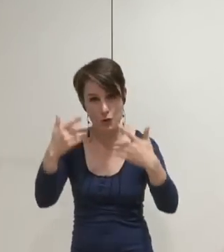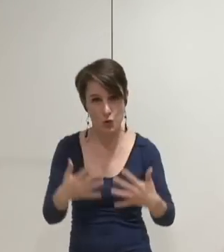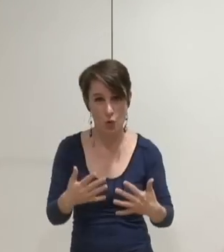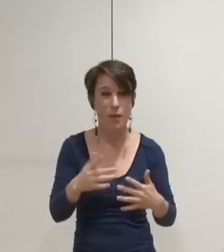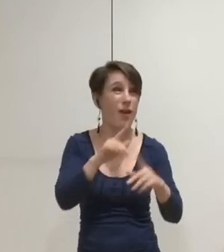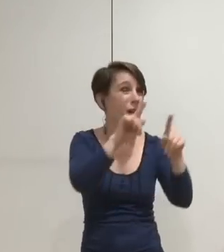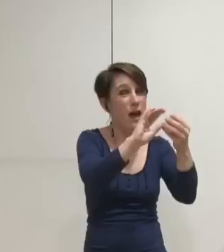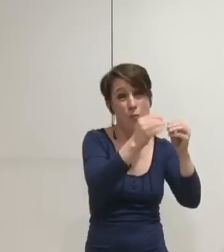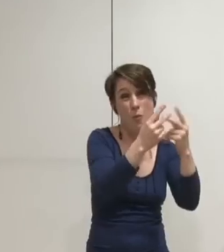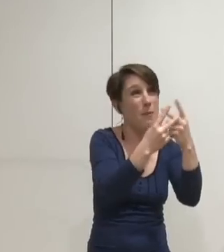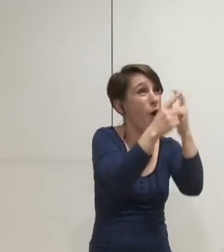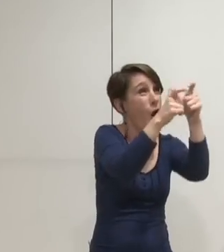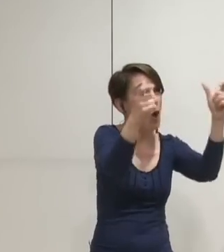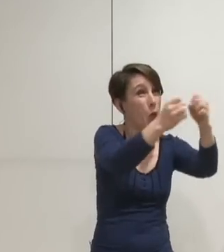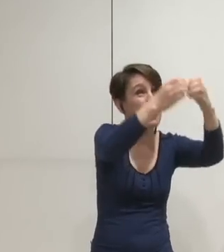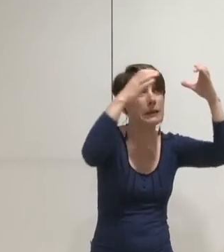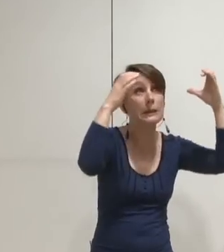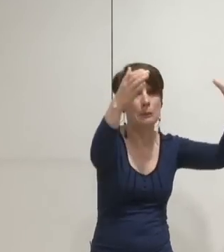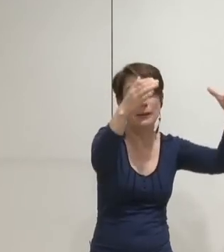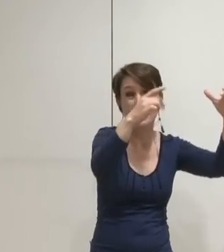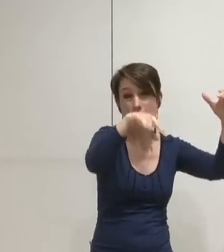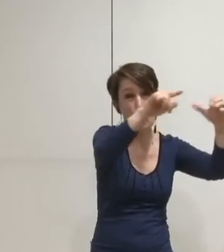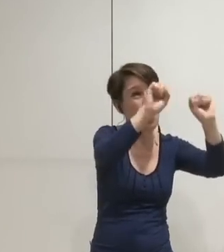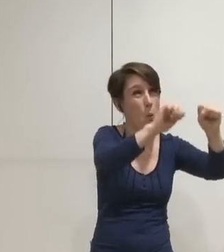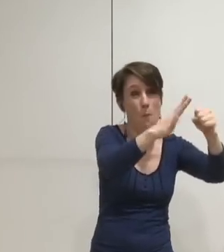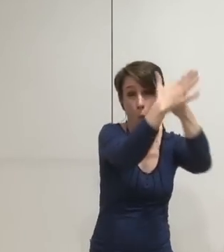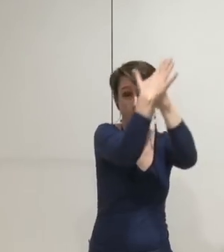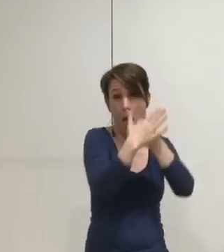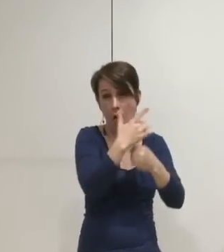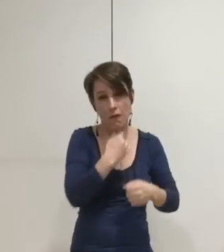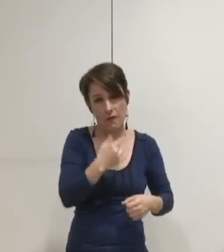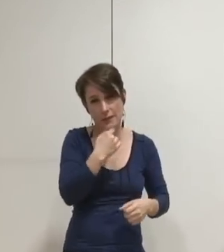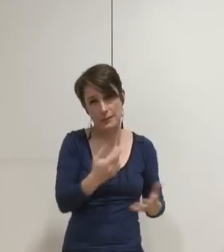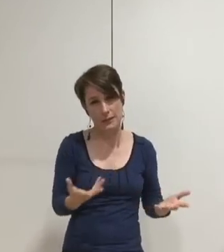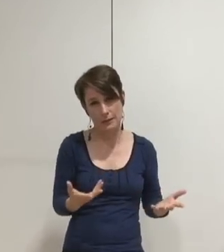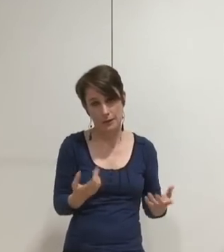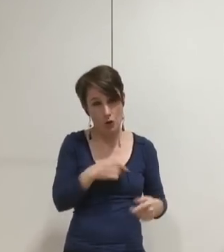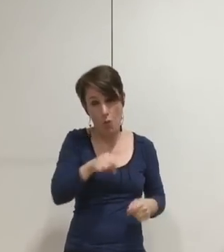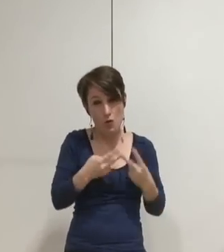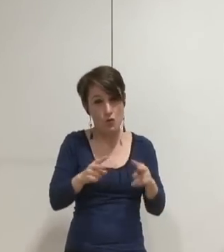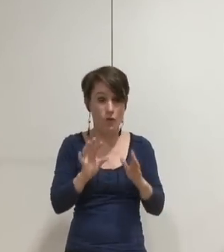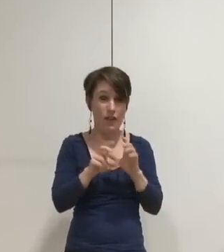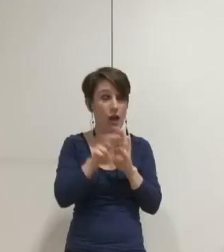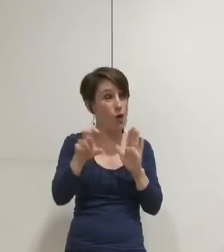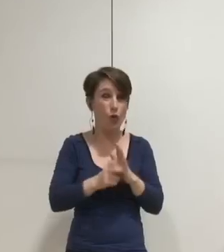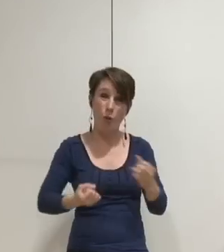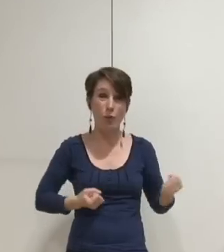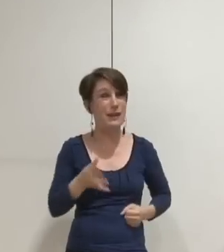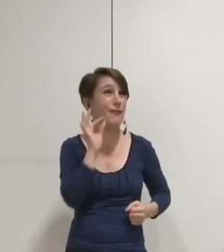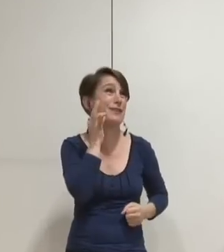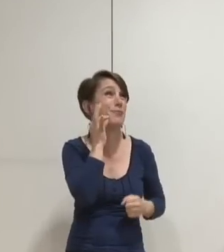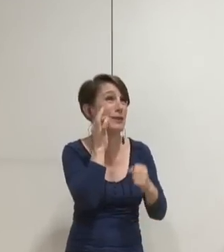technique juridique et financière je l'ai dit se fait forcément à la défaveur de la ville et de ses services si nous n'y prenons pas